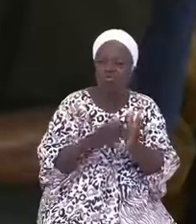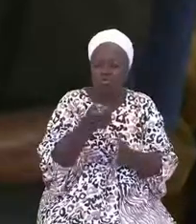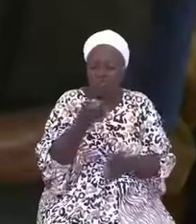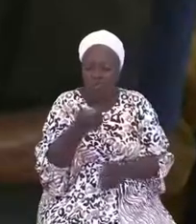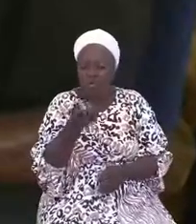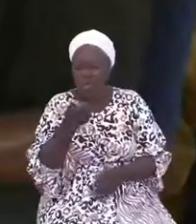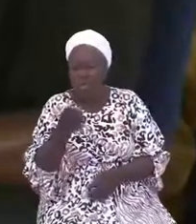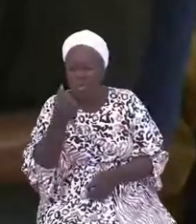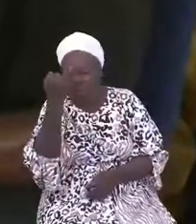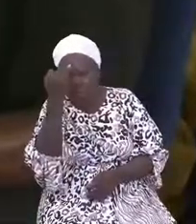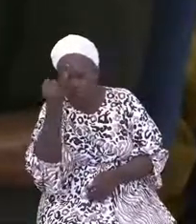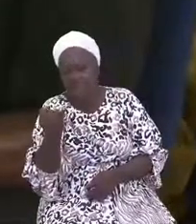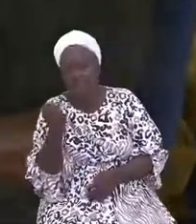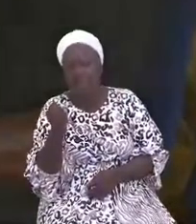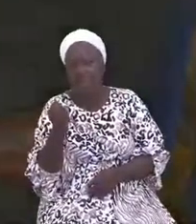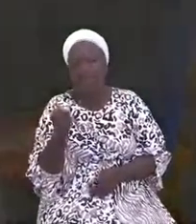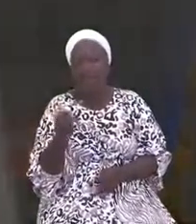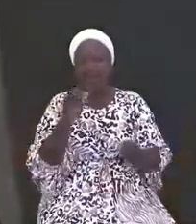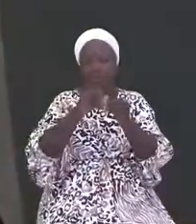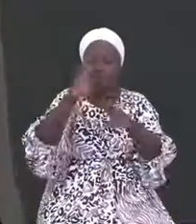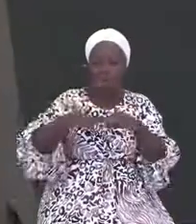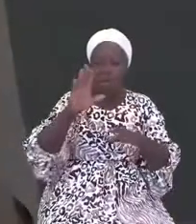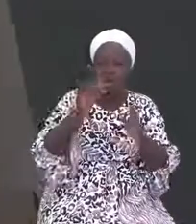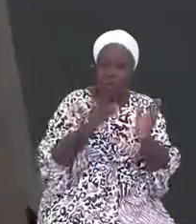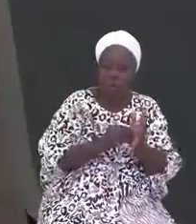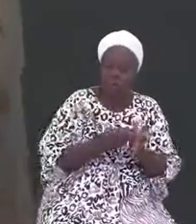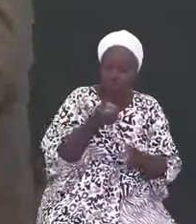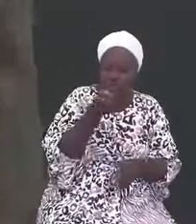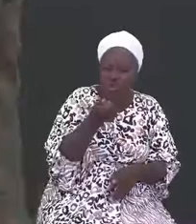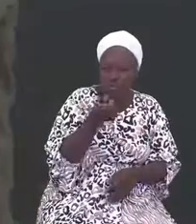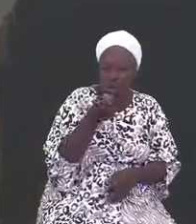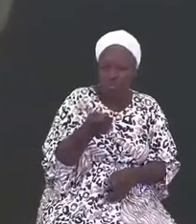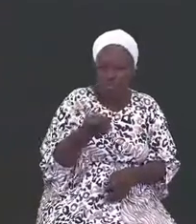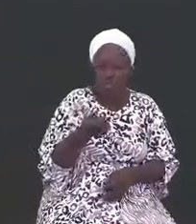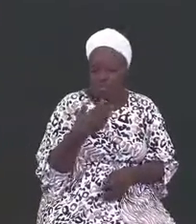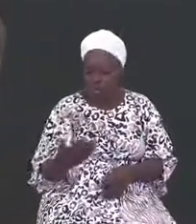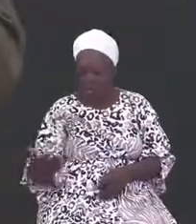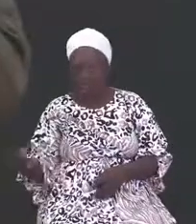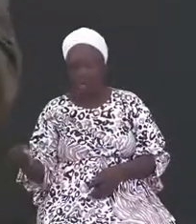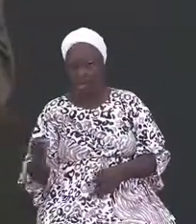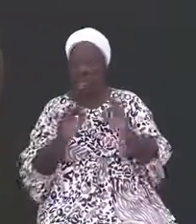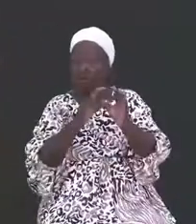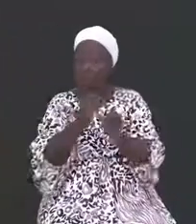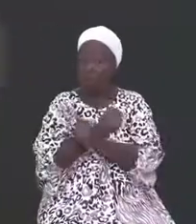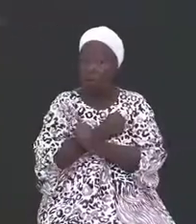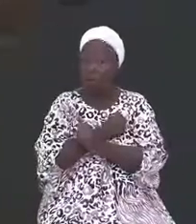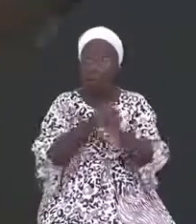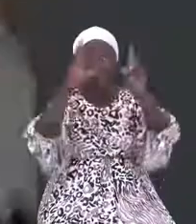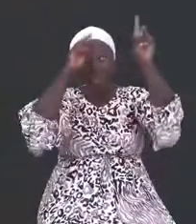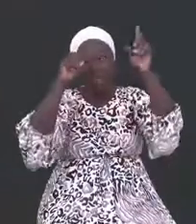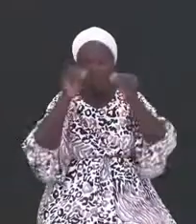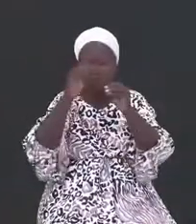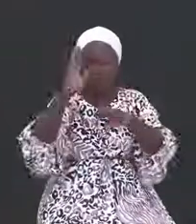tes idées personnelles, plus que tes biens personnels. Si tu l'aimes plus que